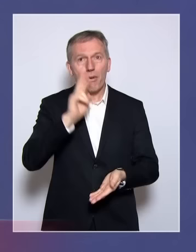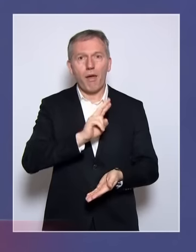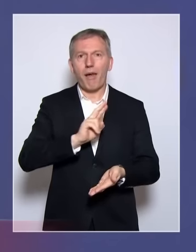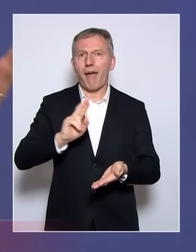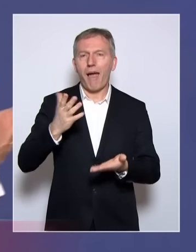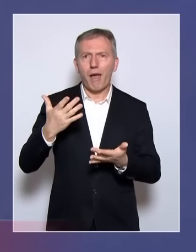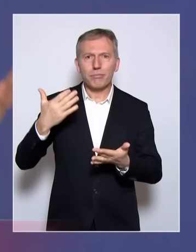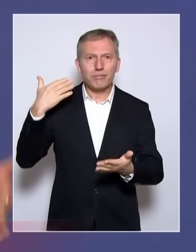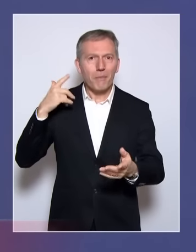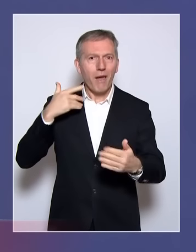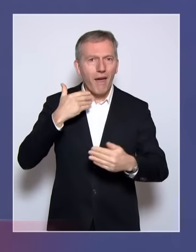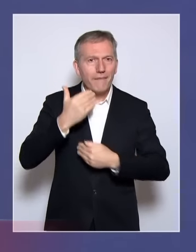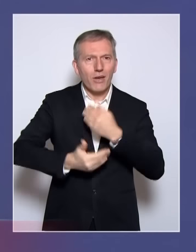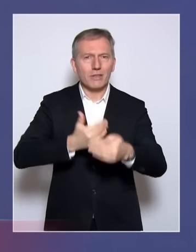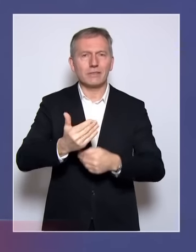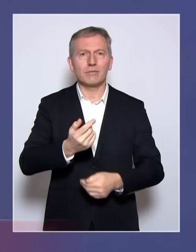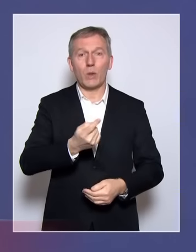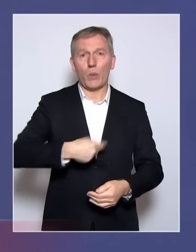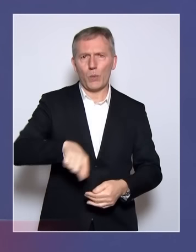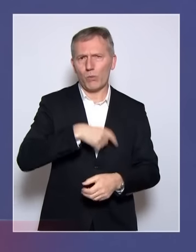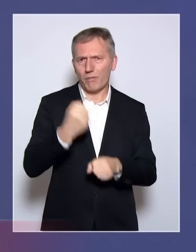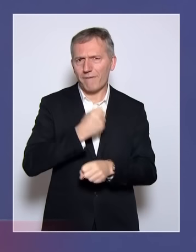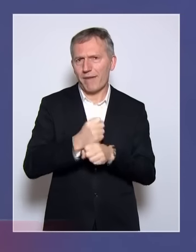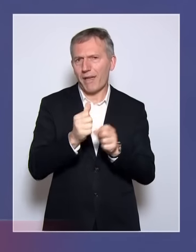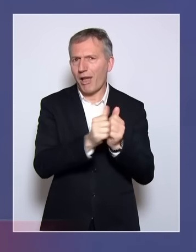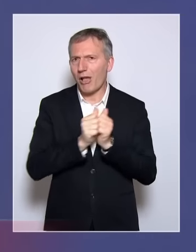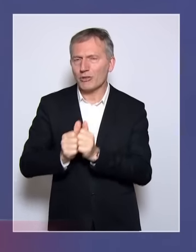avancé, ce qui est le fruit de notre travail collectif.